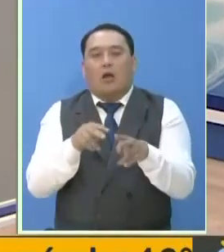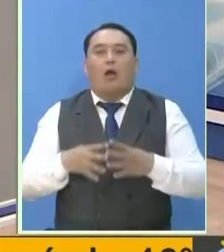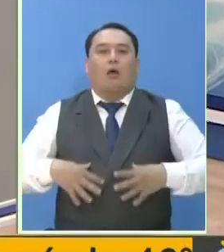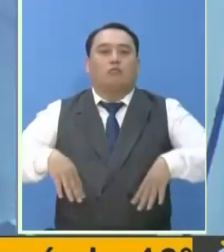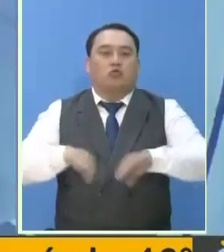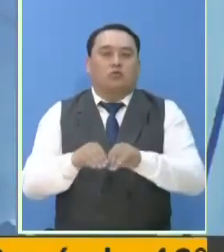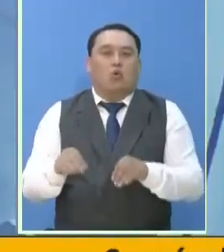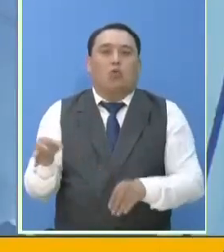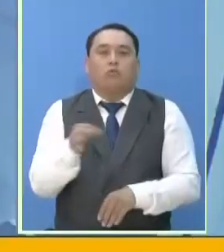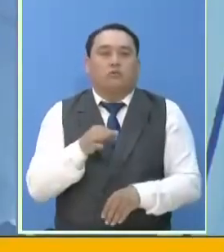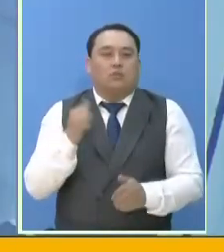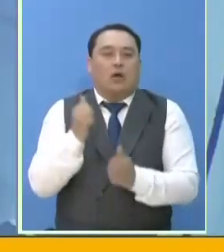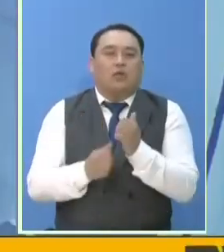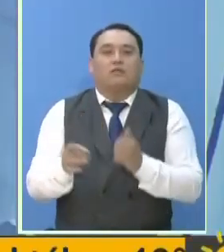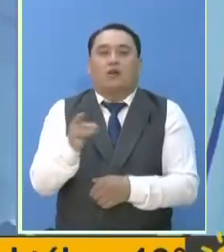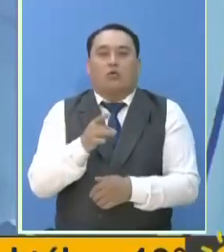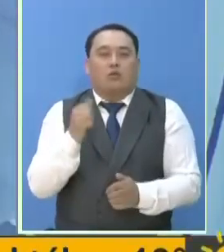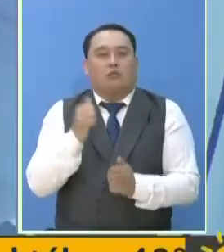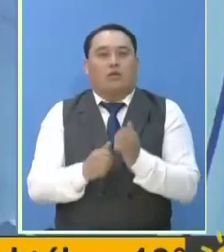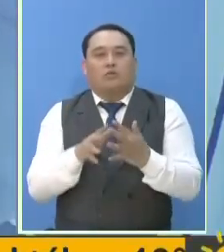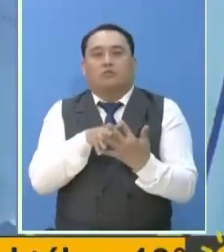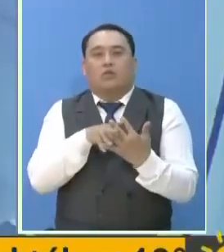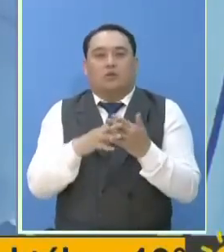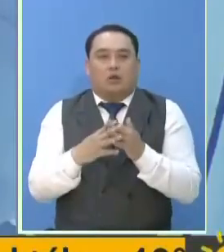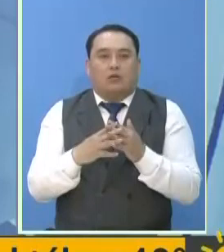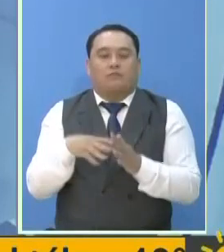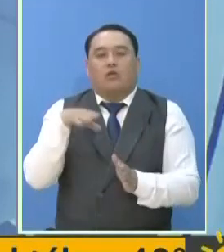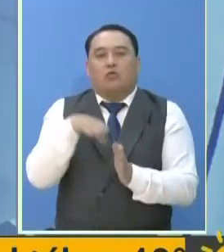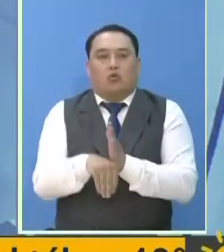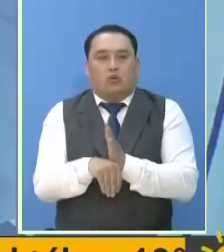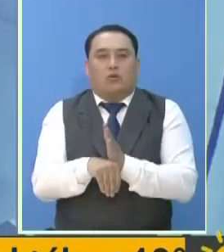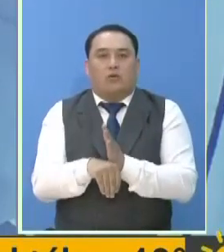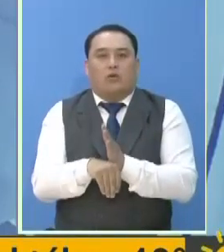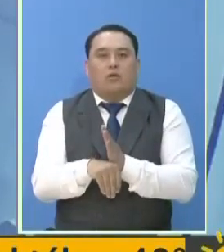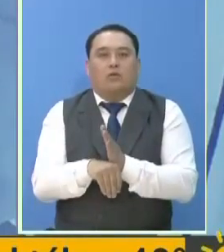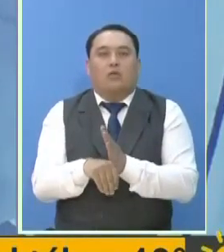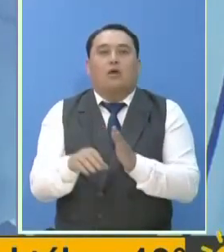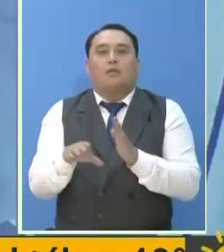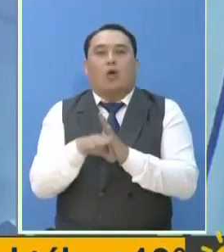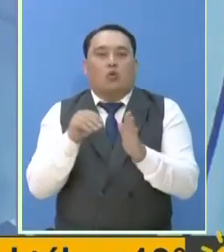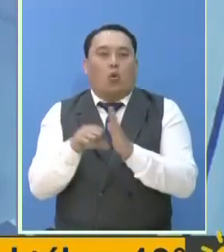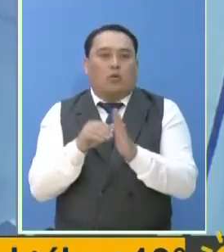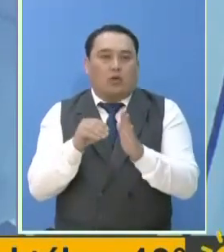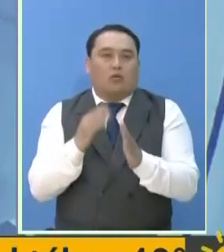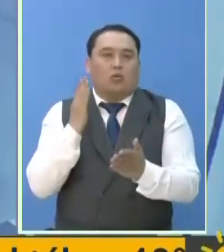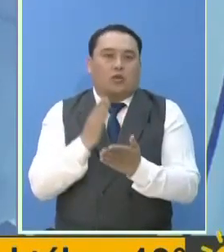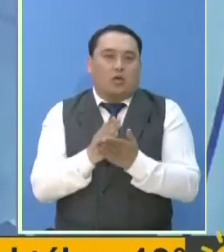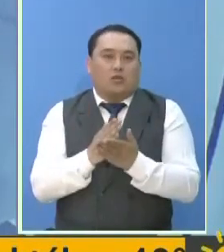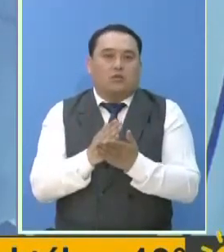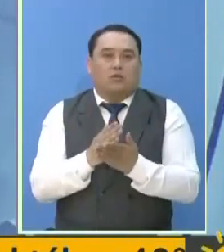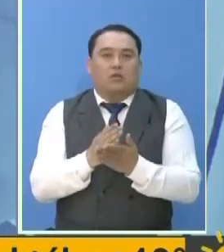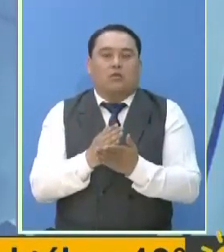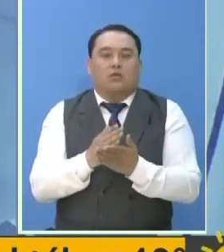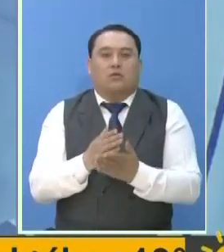общественников по всей области, с каждого района, с каждого сельского округа составили пул наблюдателей, которые являются наблюдателями